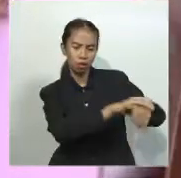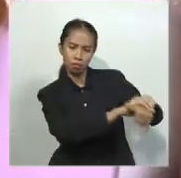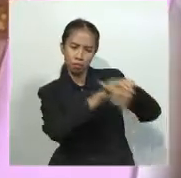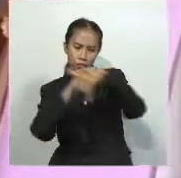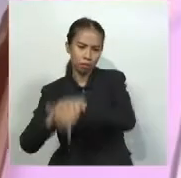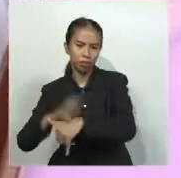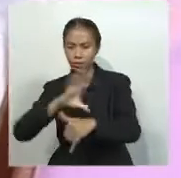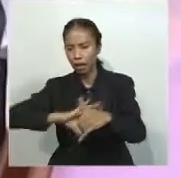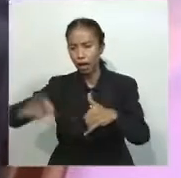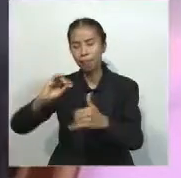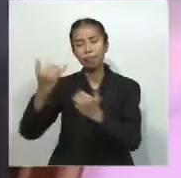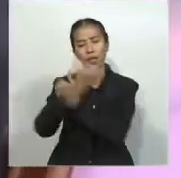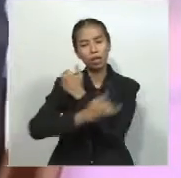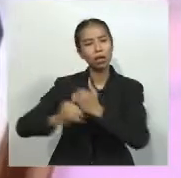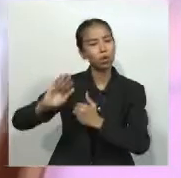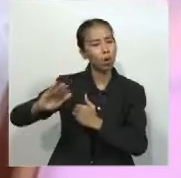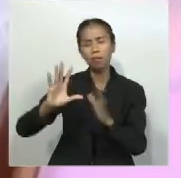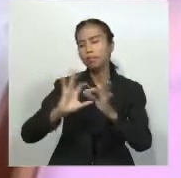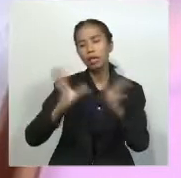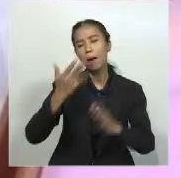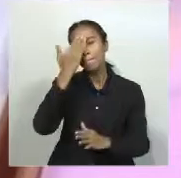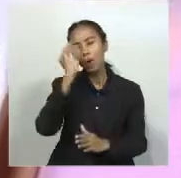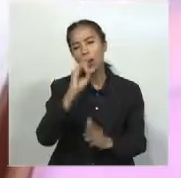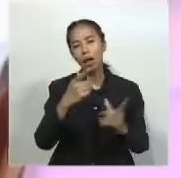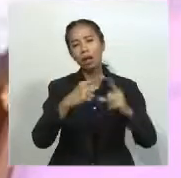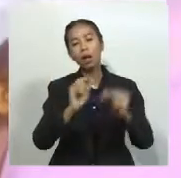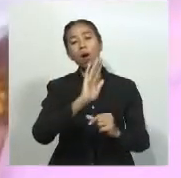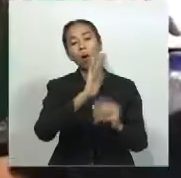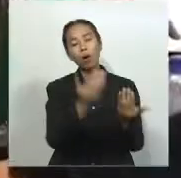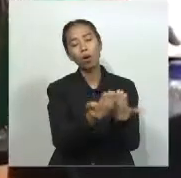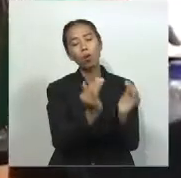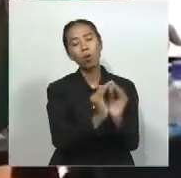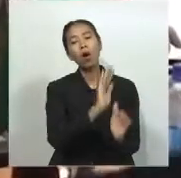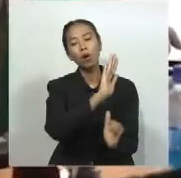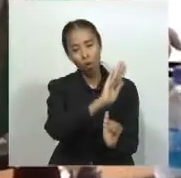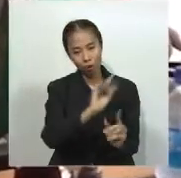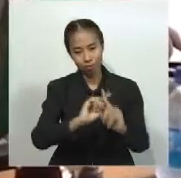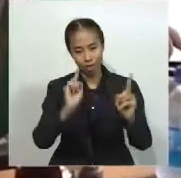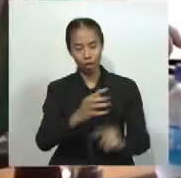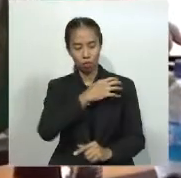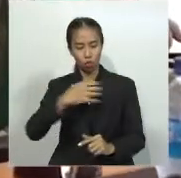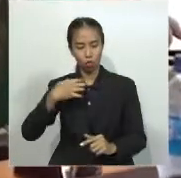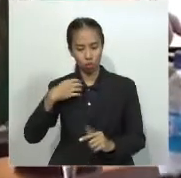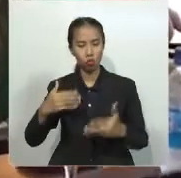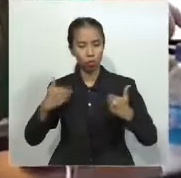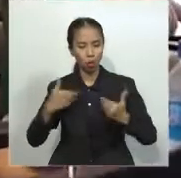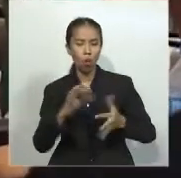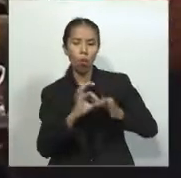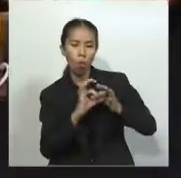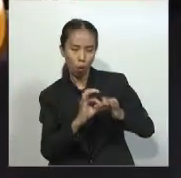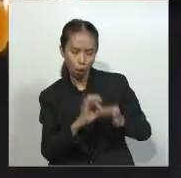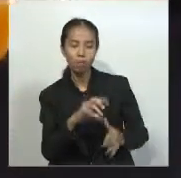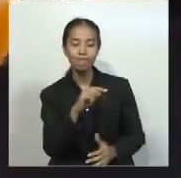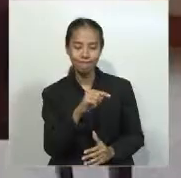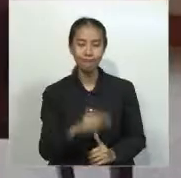นางสาวราฮาบกลับประเทศด้วยเพราะว่าเป็นเรื่องภายในครอบครัวแต่ว่าทางสถานทูตก็ยินดีให้ความดูแลแล้วก็มีความห่วงใยต่